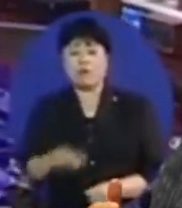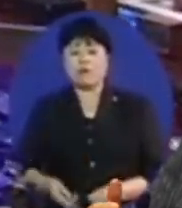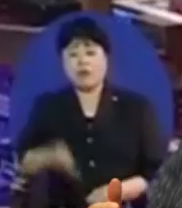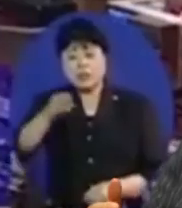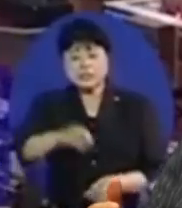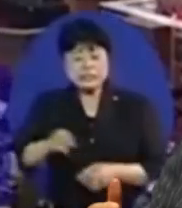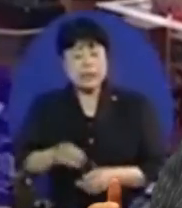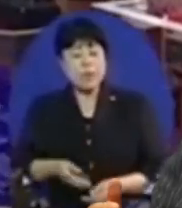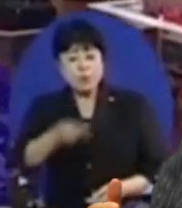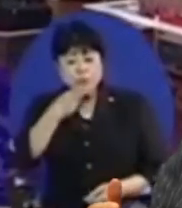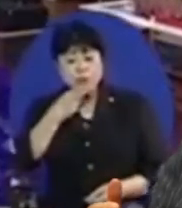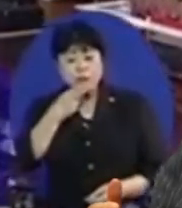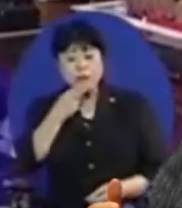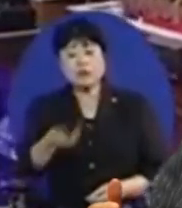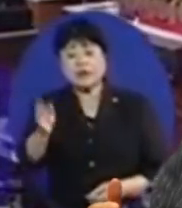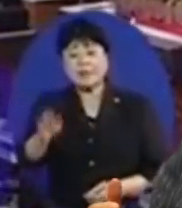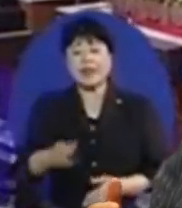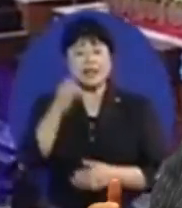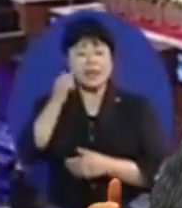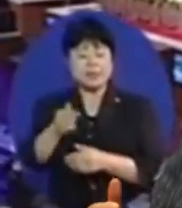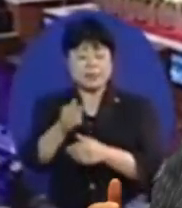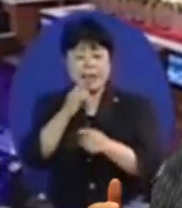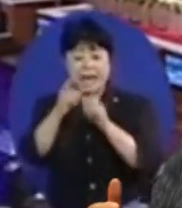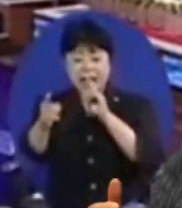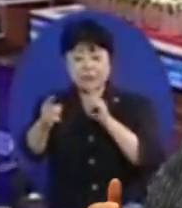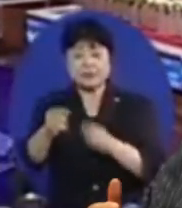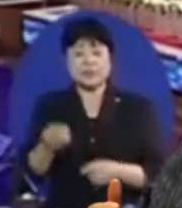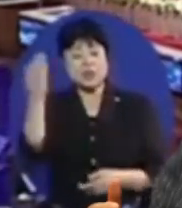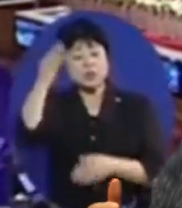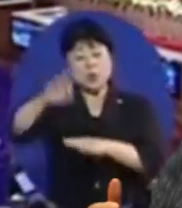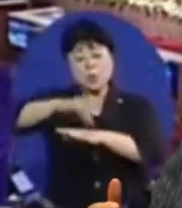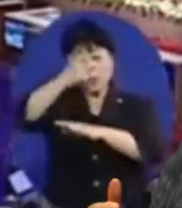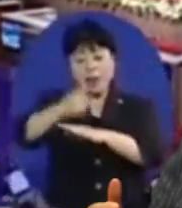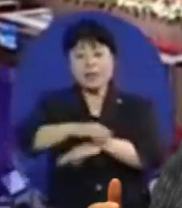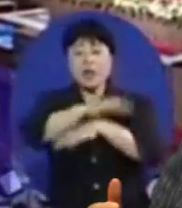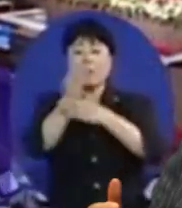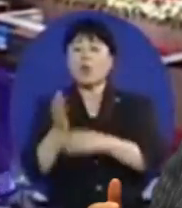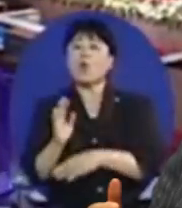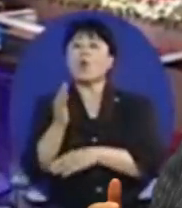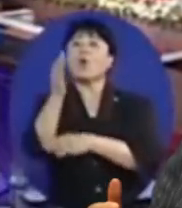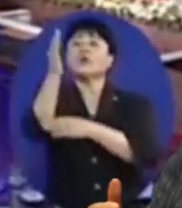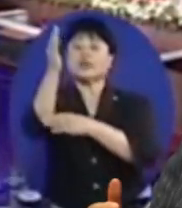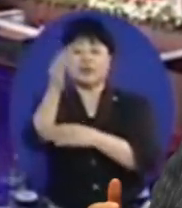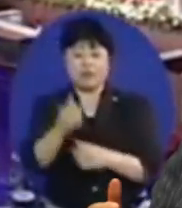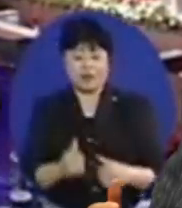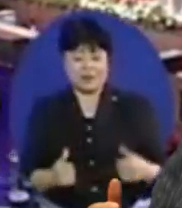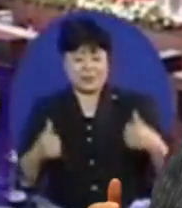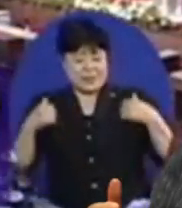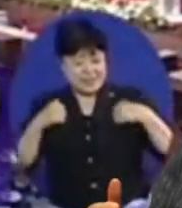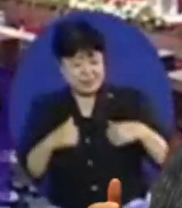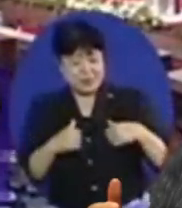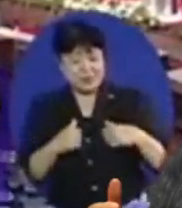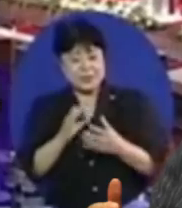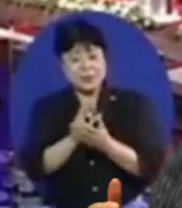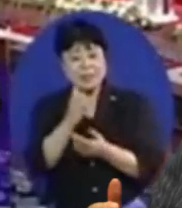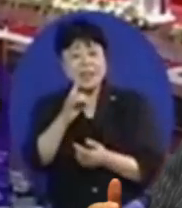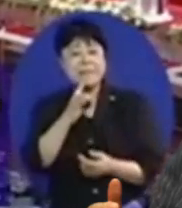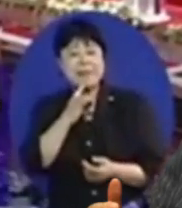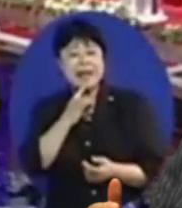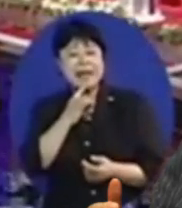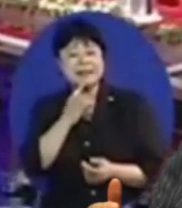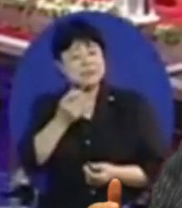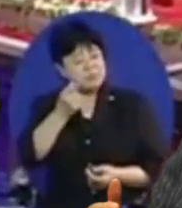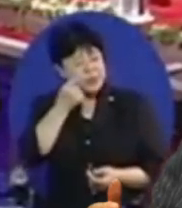길쌈도 아니하느니라. 그러나 내가 너희에게 말하노니 솔로몬의 모든 영광으로도 입은 것이 이 꽃 하나만